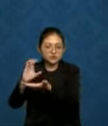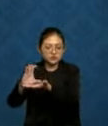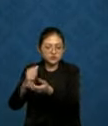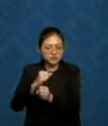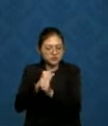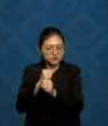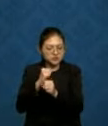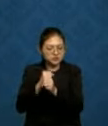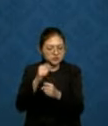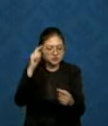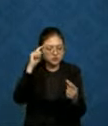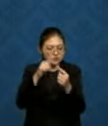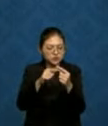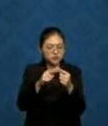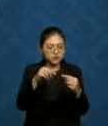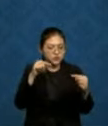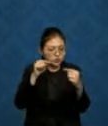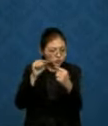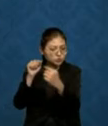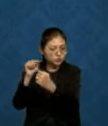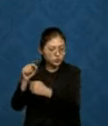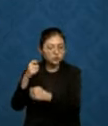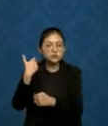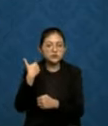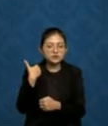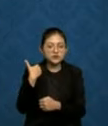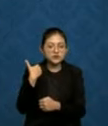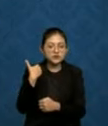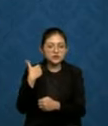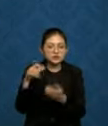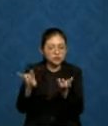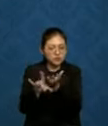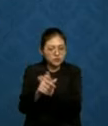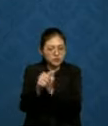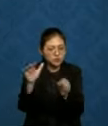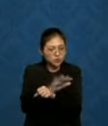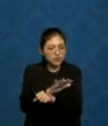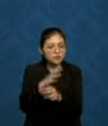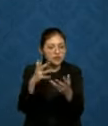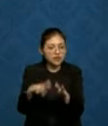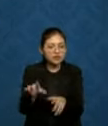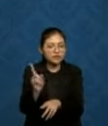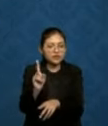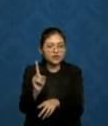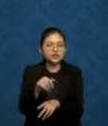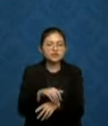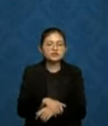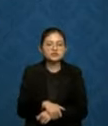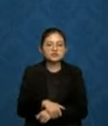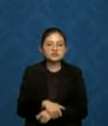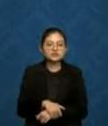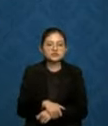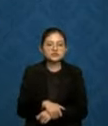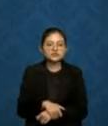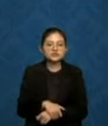โจทย์ตามวัตถุประสงค์ต่างๆเหล่านี้อย่างมีประสิทธิภาพแล้วหรือไม่พะเมื่อรองพิจารณาครับ